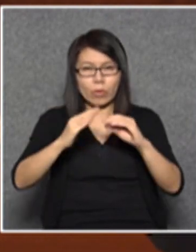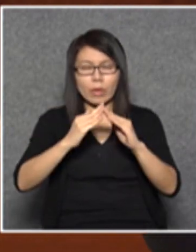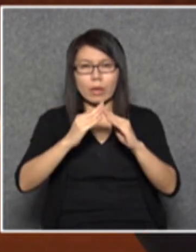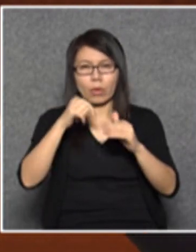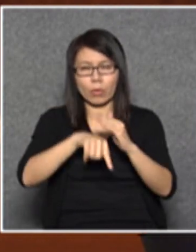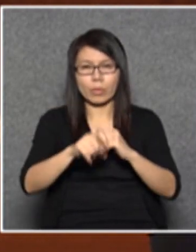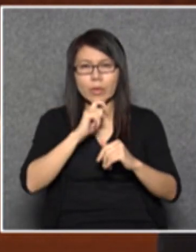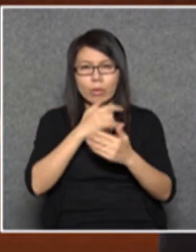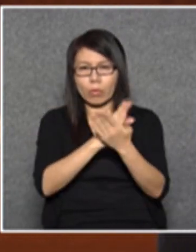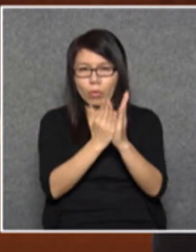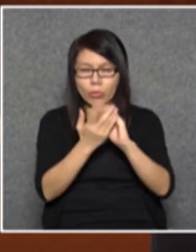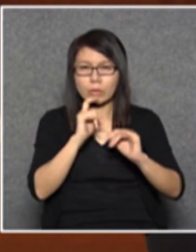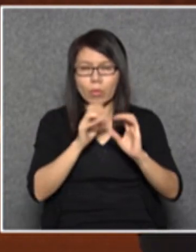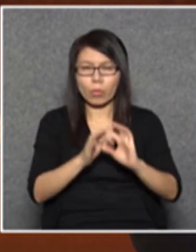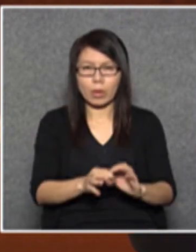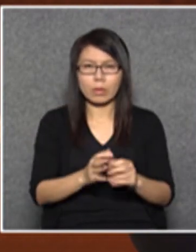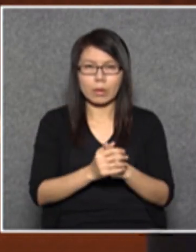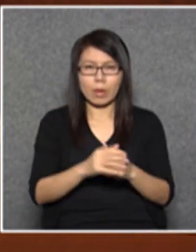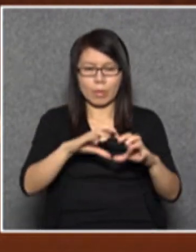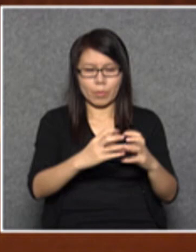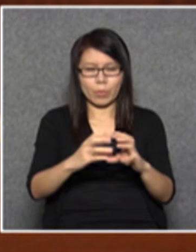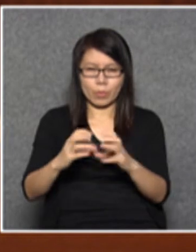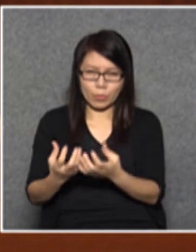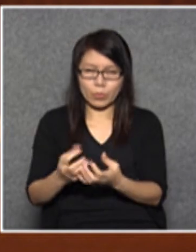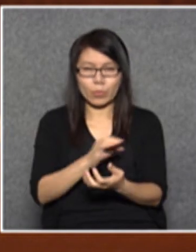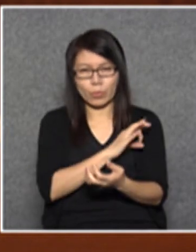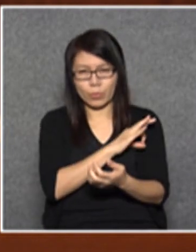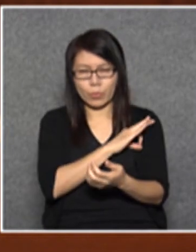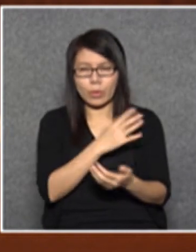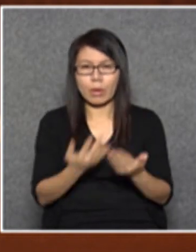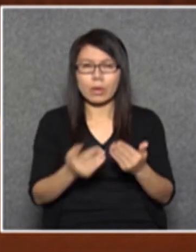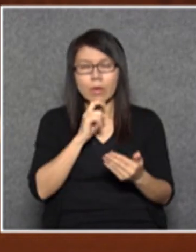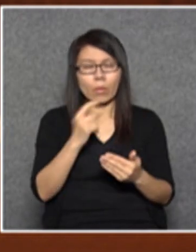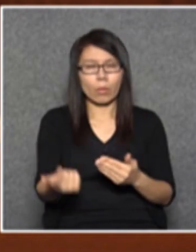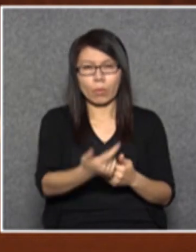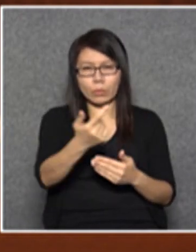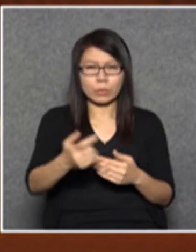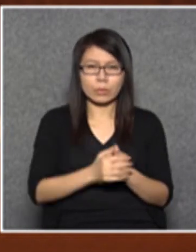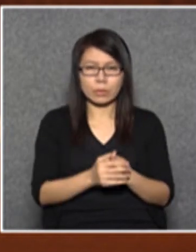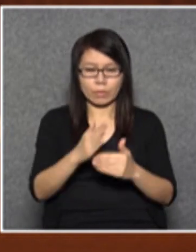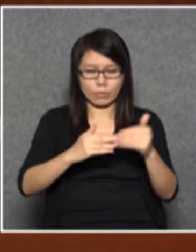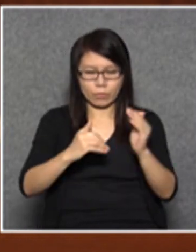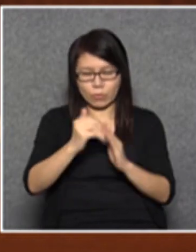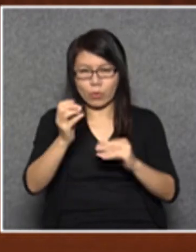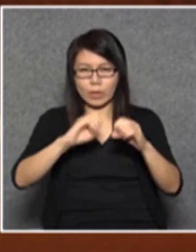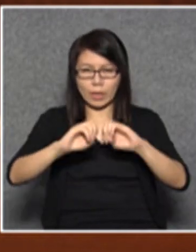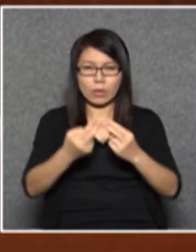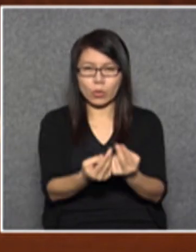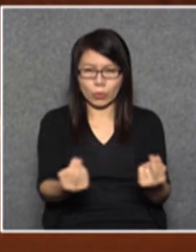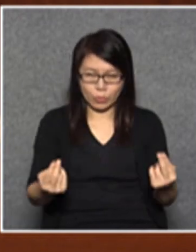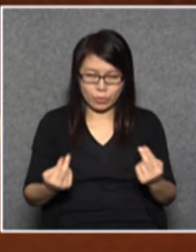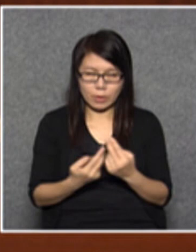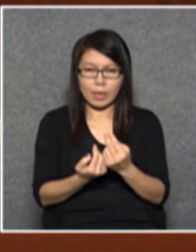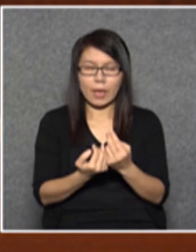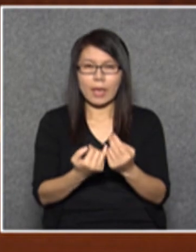個有關的部門啊、機構啊等等，其實唔少嘅科技園係一個，我哋嘅生產力促